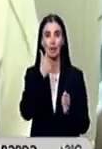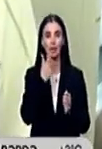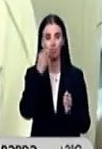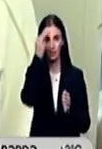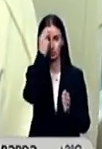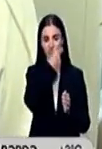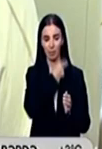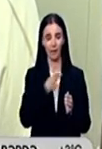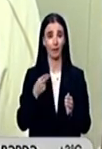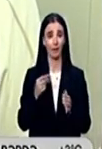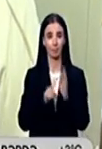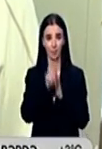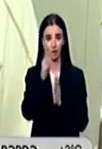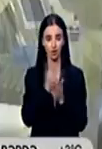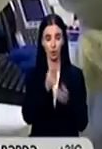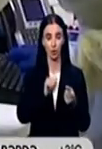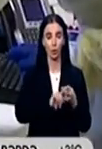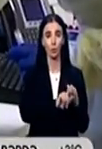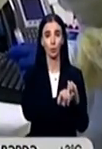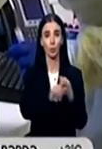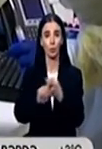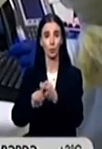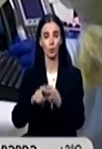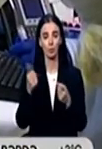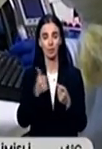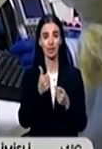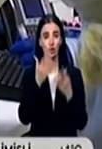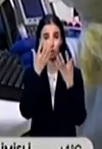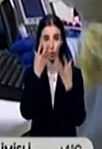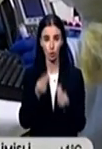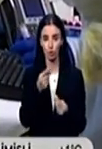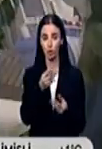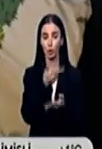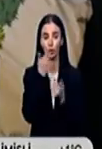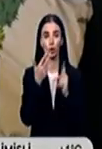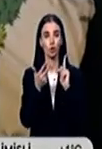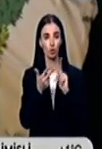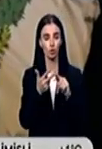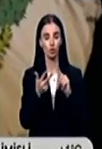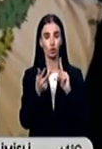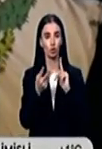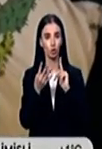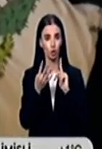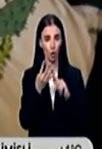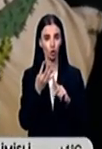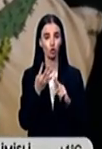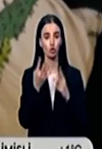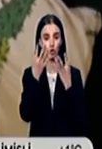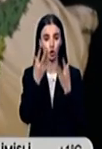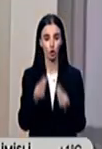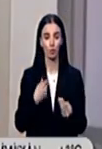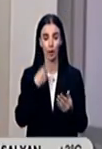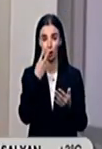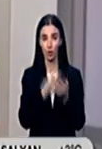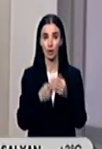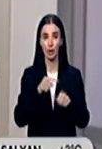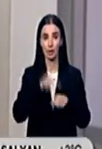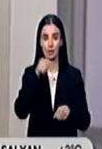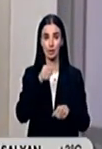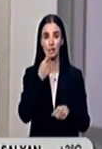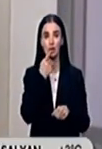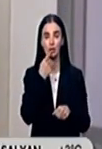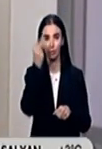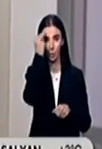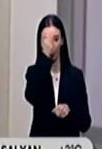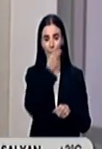yaranmasıdır. Bu ləkələr yoluxma prosesi baş verdiyi ilk gün deyil, 3, bəzən isə 4 gün sonra görünməyə başlayır. Nəzərə almaq lazımdır ki,